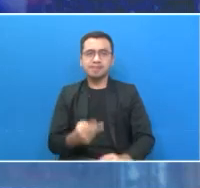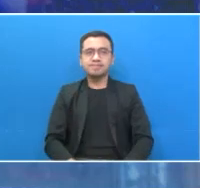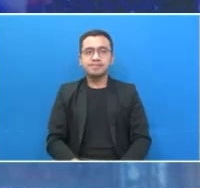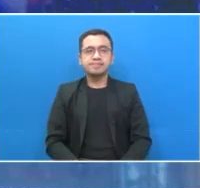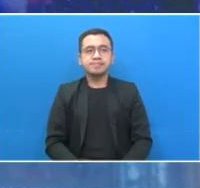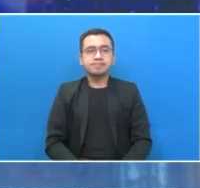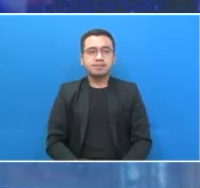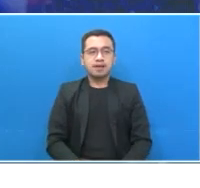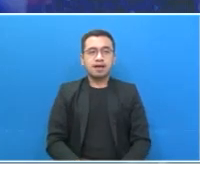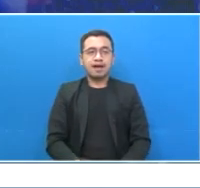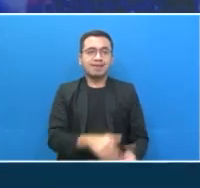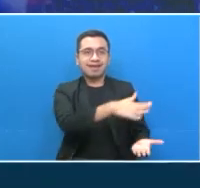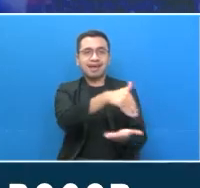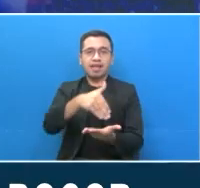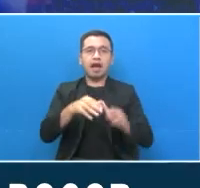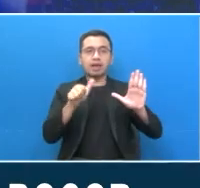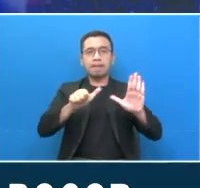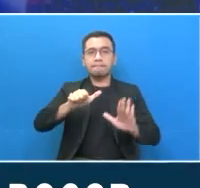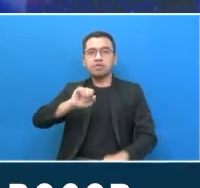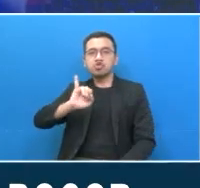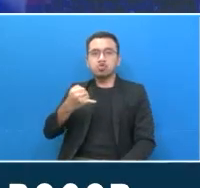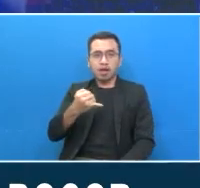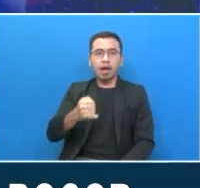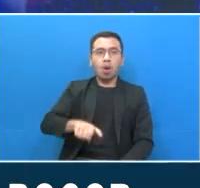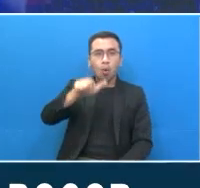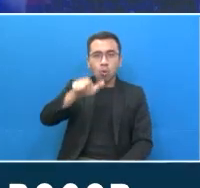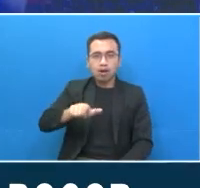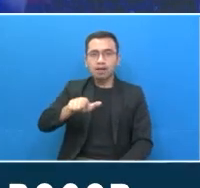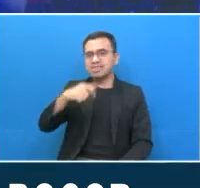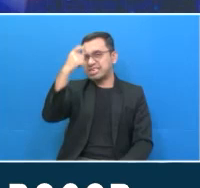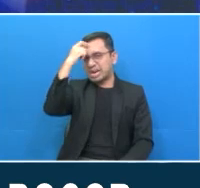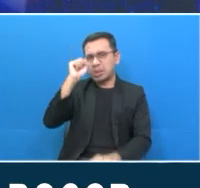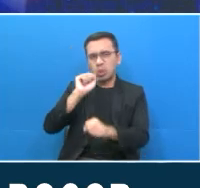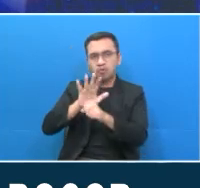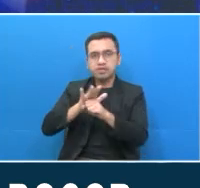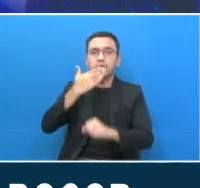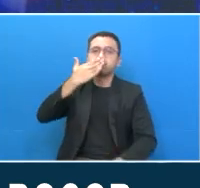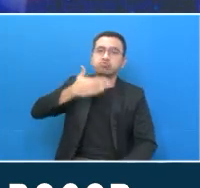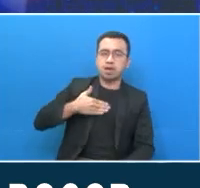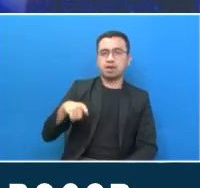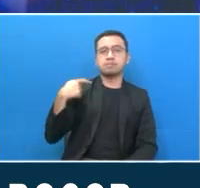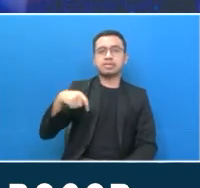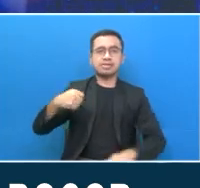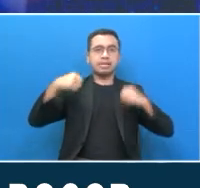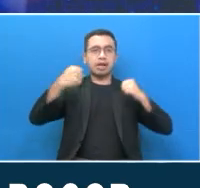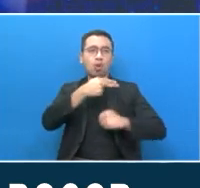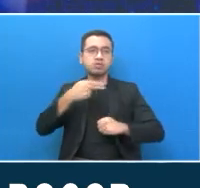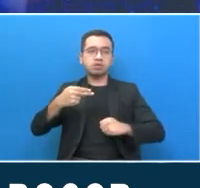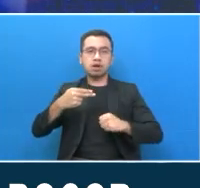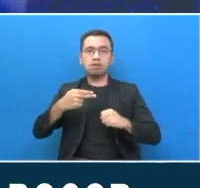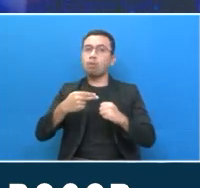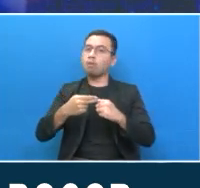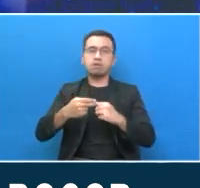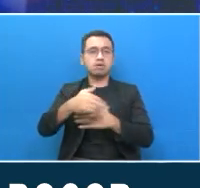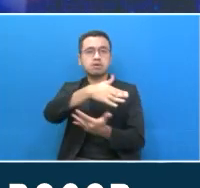Hai segera data enam juta pasien coffee 19 milik Kementerian Kesehatan diduga bocor dan dijual di forum hacker selain kebocoran